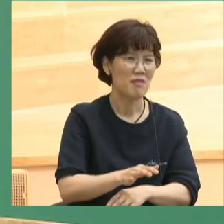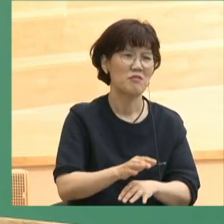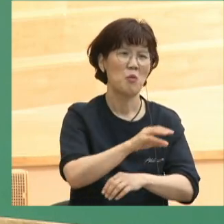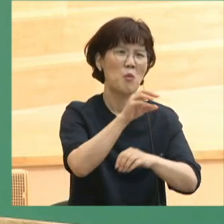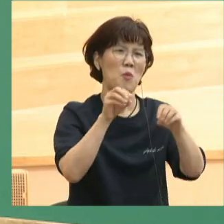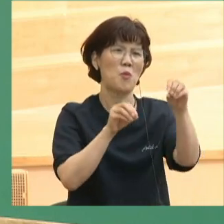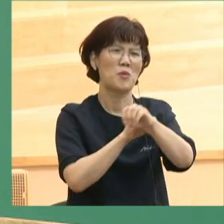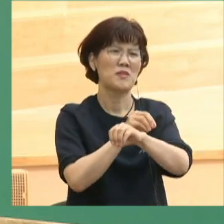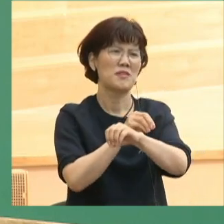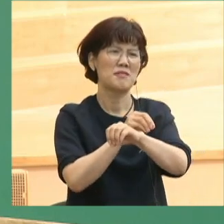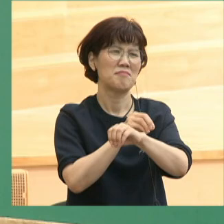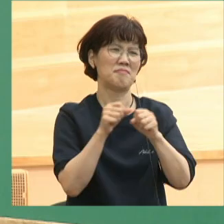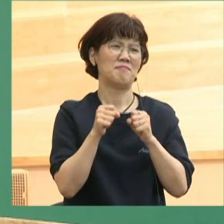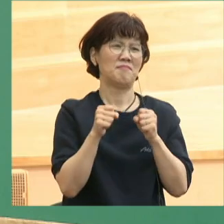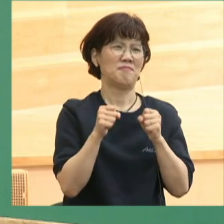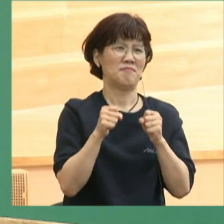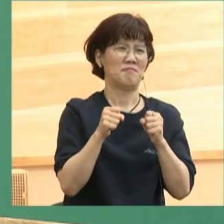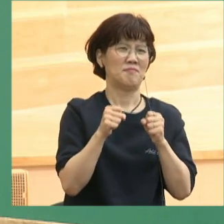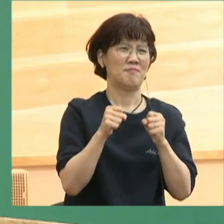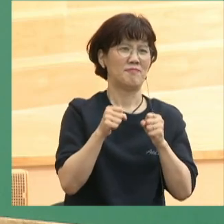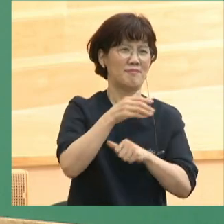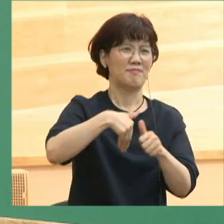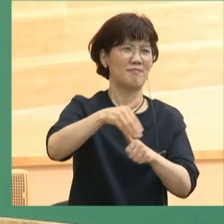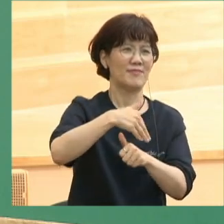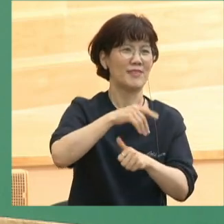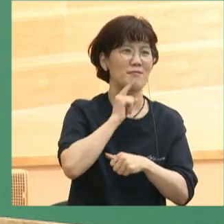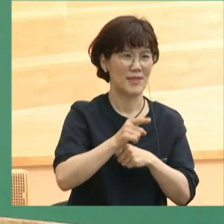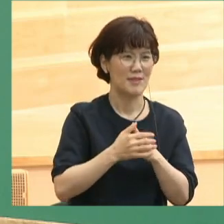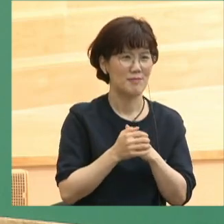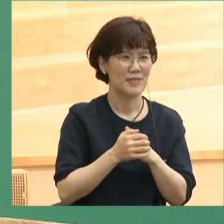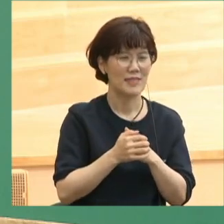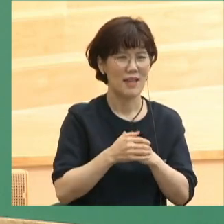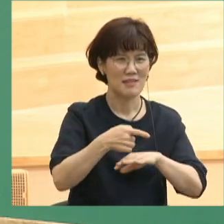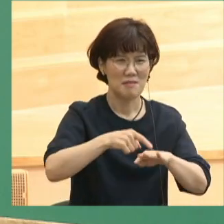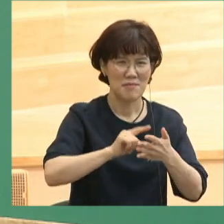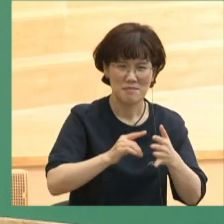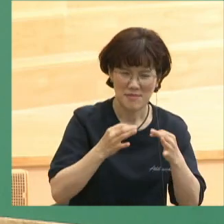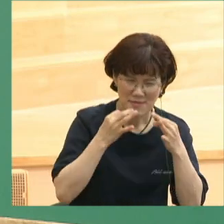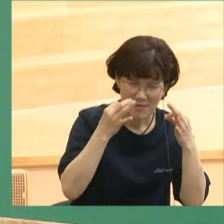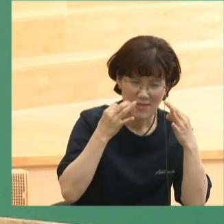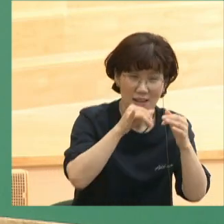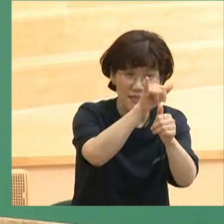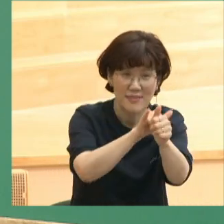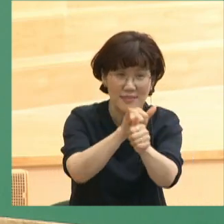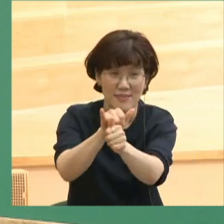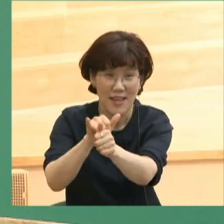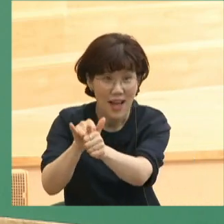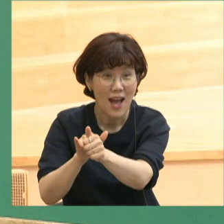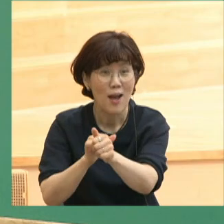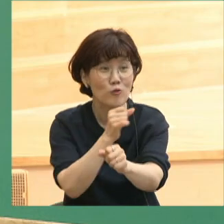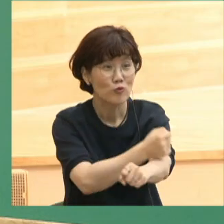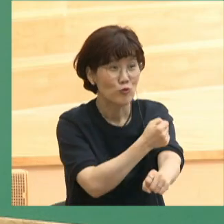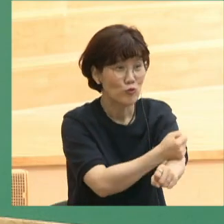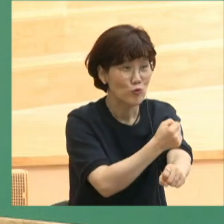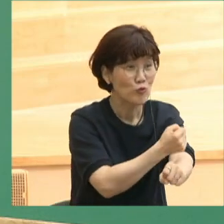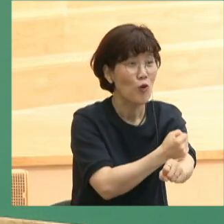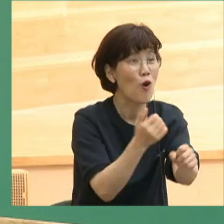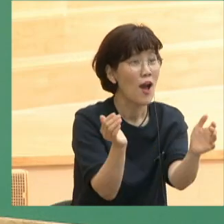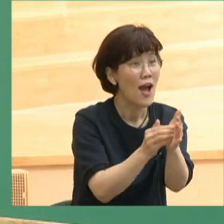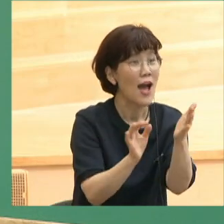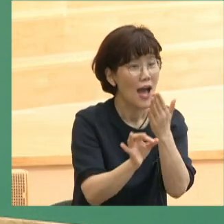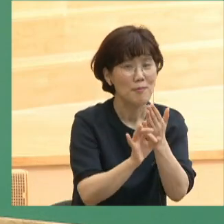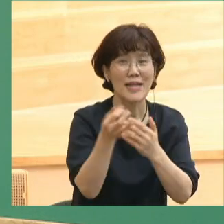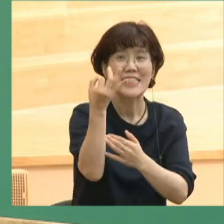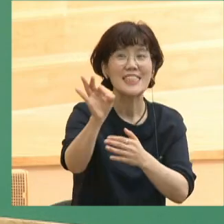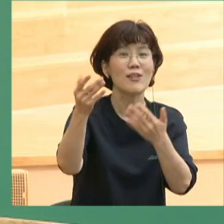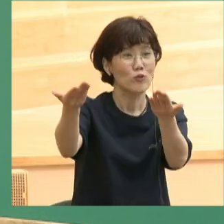때가 많아요. 그리고 우리가 마음을 다해서 그렇게 섬기면 수고하면 그걸